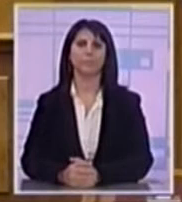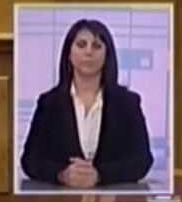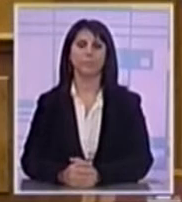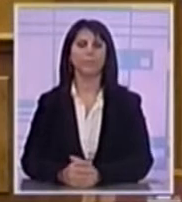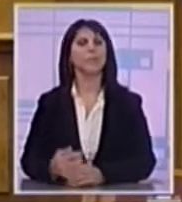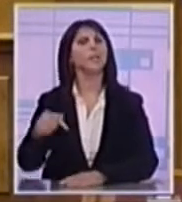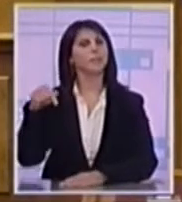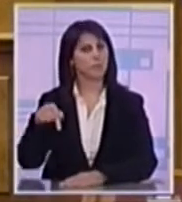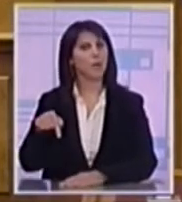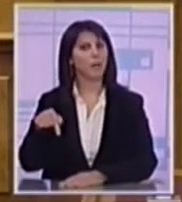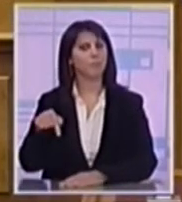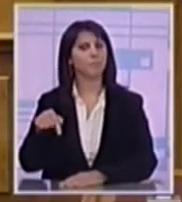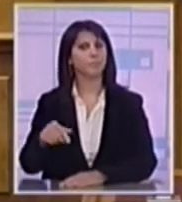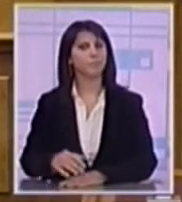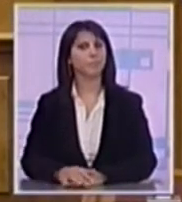σήμερα,